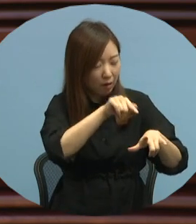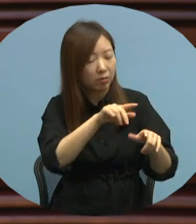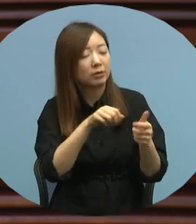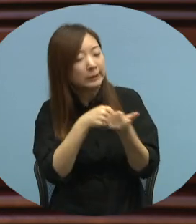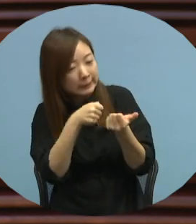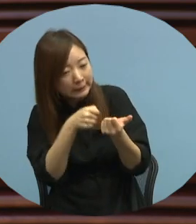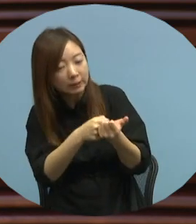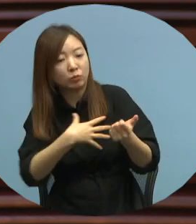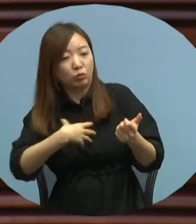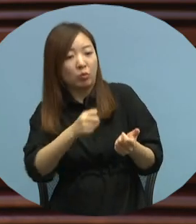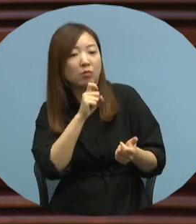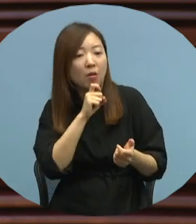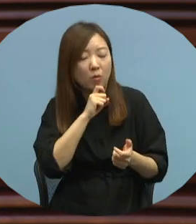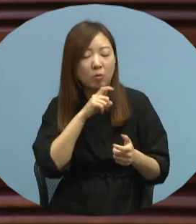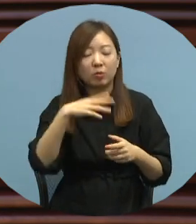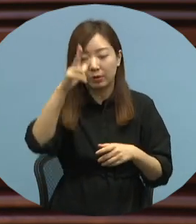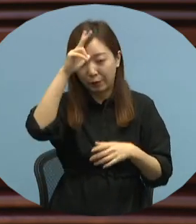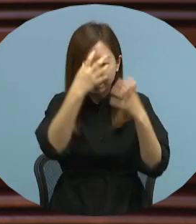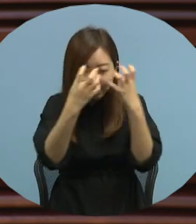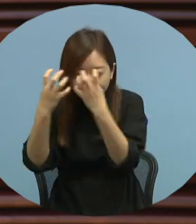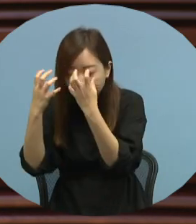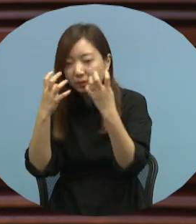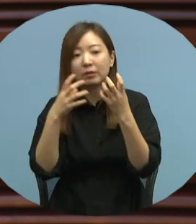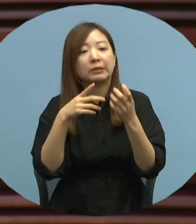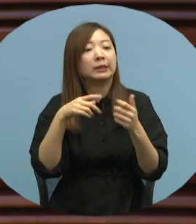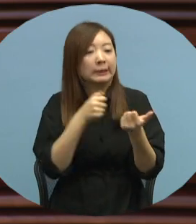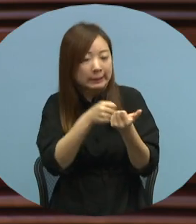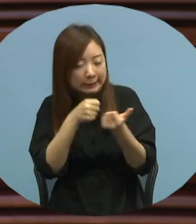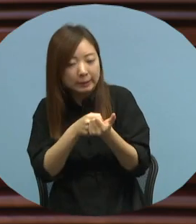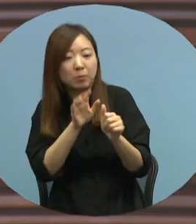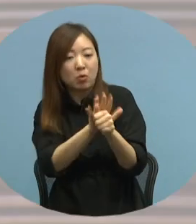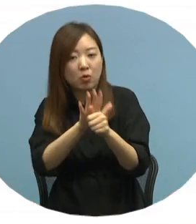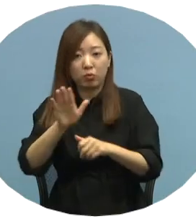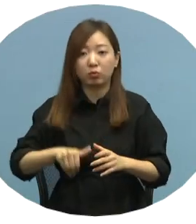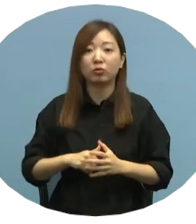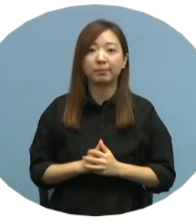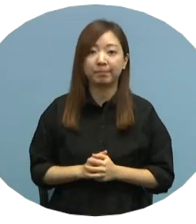府會密切留意情況，適時考慮為有需要的人士提供進一步的支援。